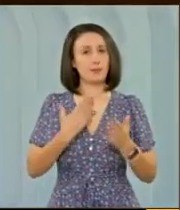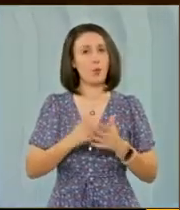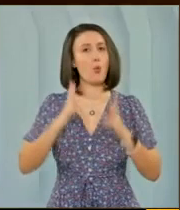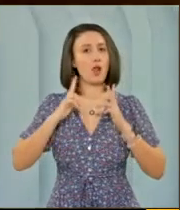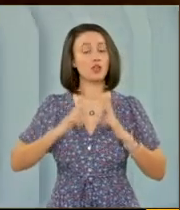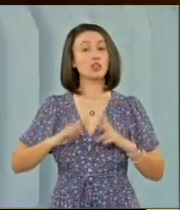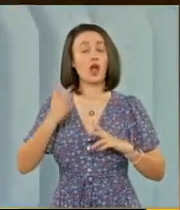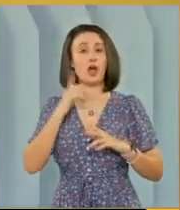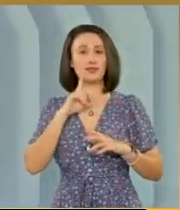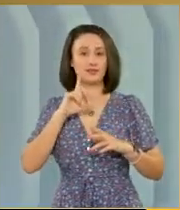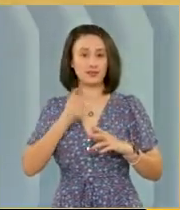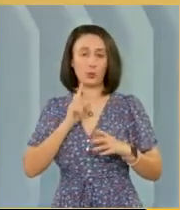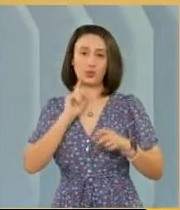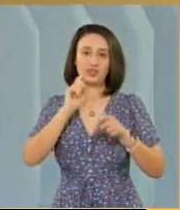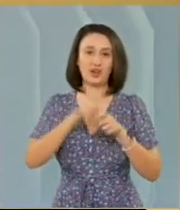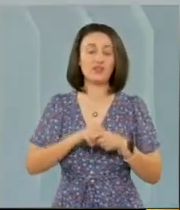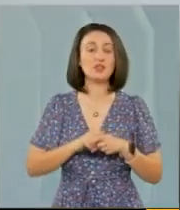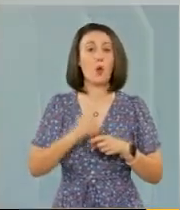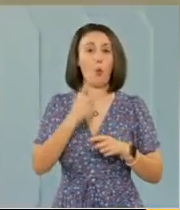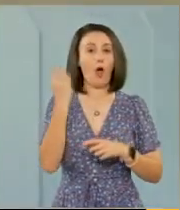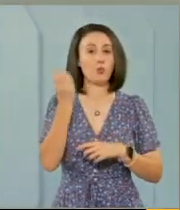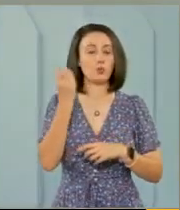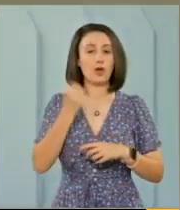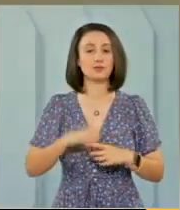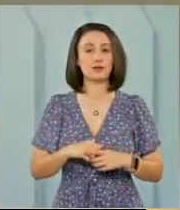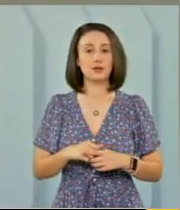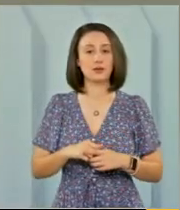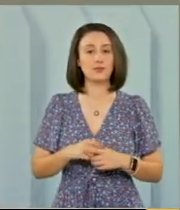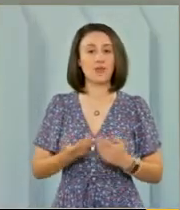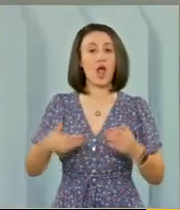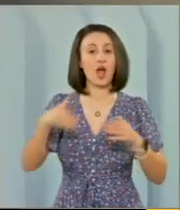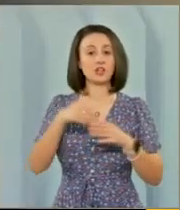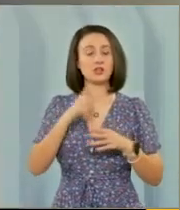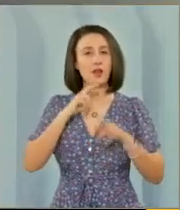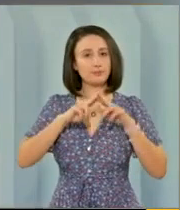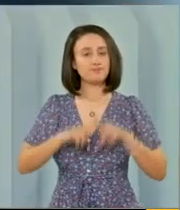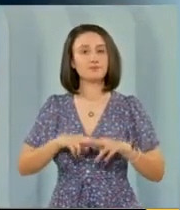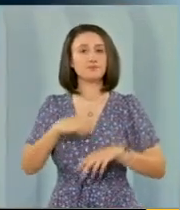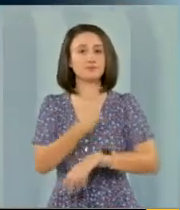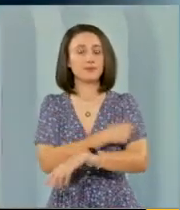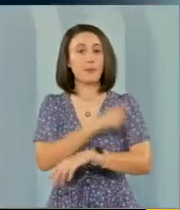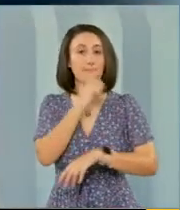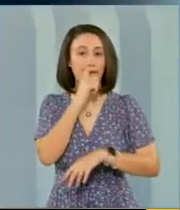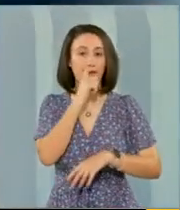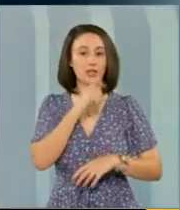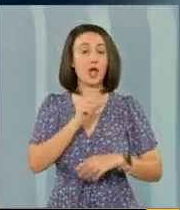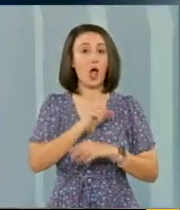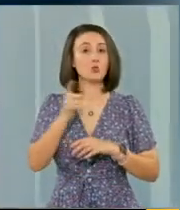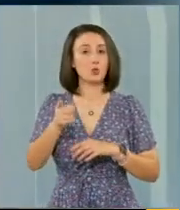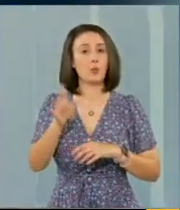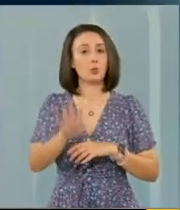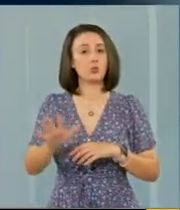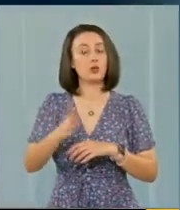se liniști a fost necesară intervenția unei ambulanțe personalul la imobilizat și las a dat pe băiat cazul lui a devenit